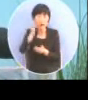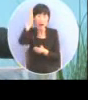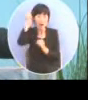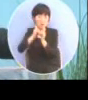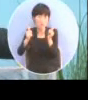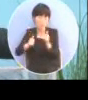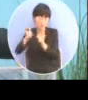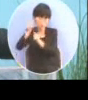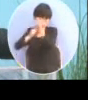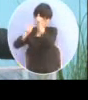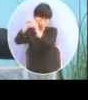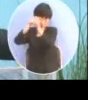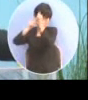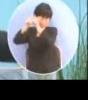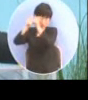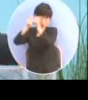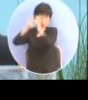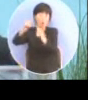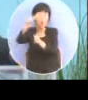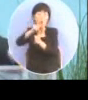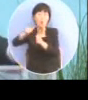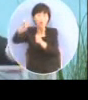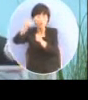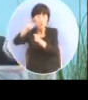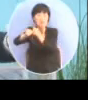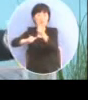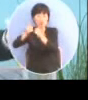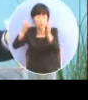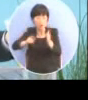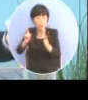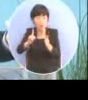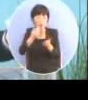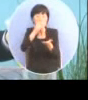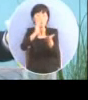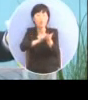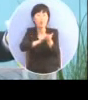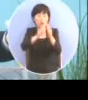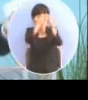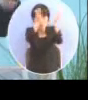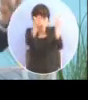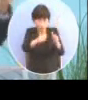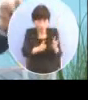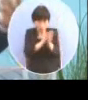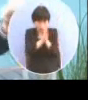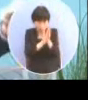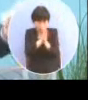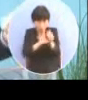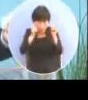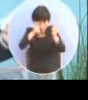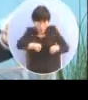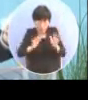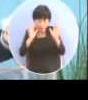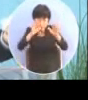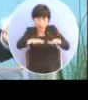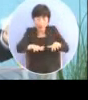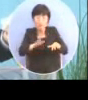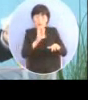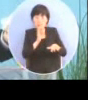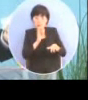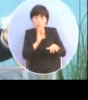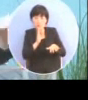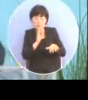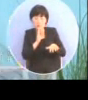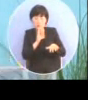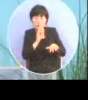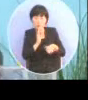Dân tộc chúng ta là một dân tộc 5.000 năm thờ cúng hình tượng bằng những tảng đá. Đá. Các bạn ấy làm những tảng đá đục đẽo thành